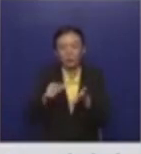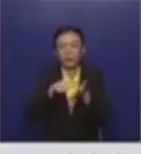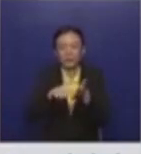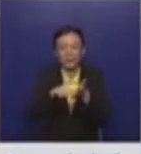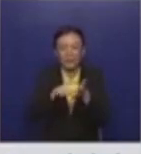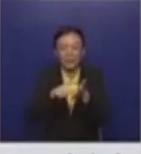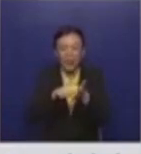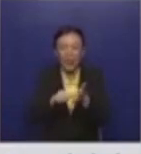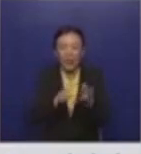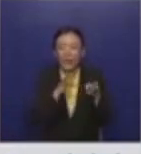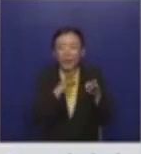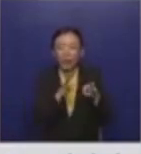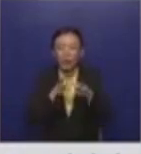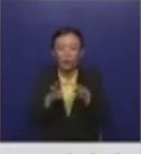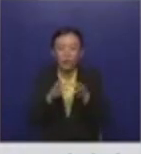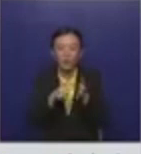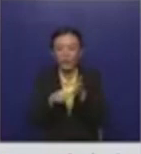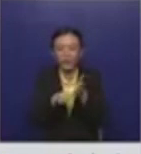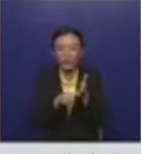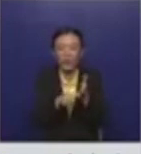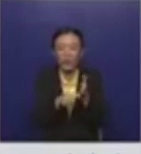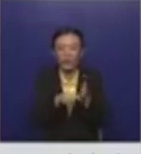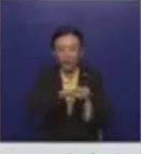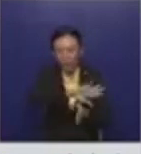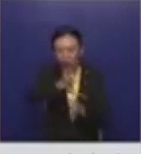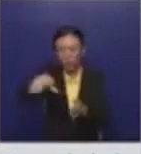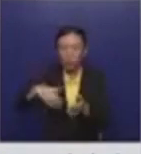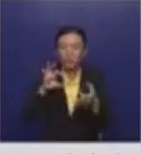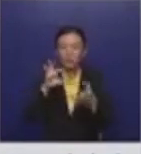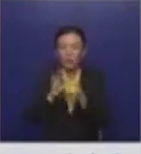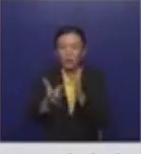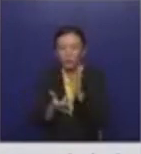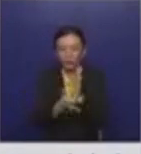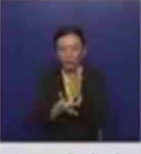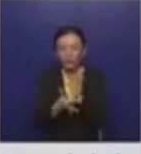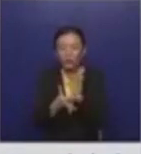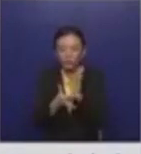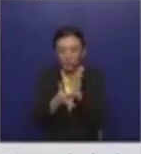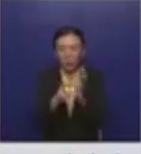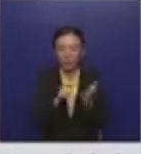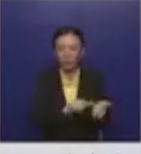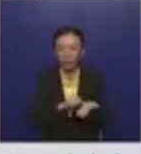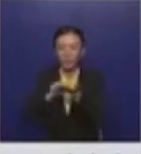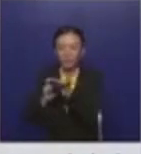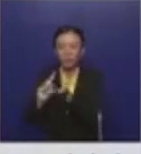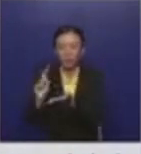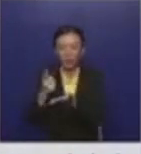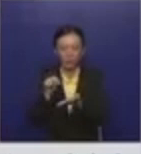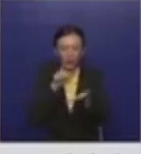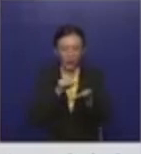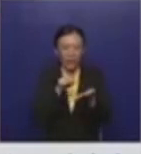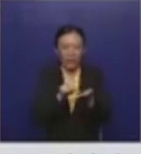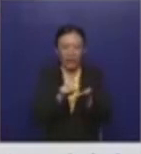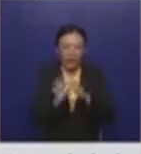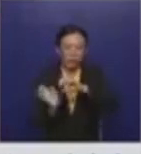หลักการให้ครอบคลุมเรื่องของดิจิทัลแท็กต้องเสนอมาอย่างนี้แล้วทำเข้ามาใหม่ได้ครับไม่จำเป็นต้องถอนครับ